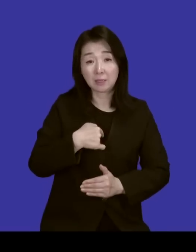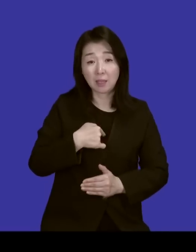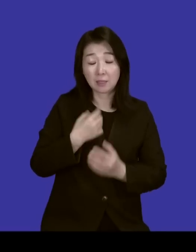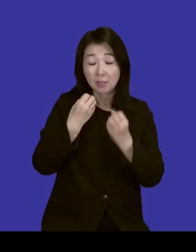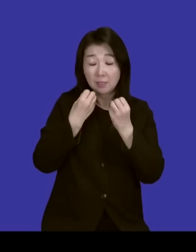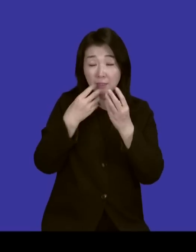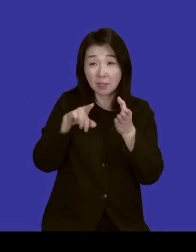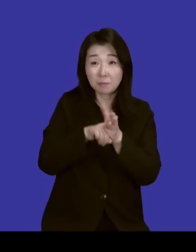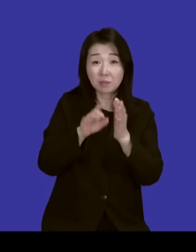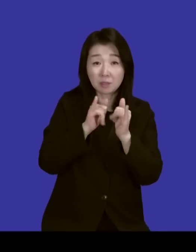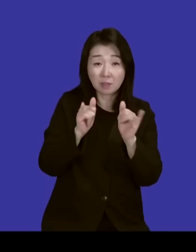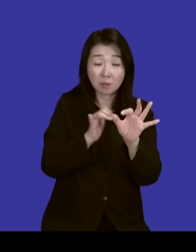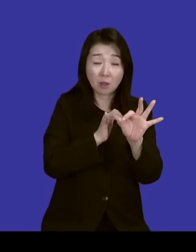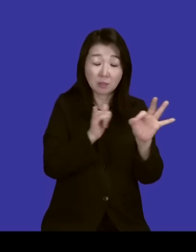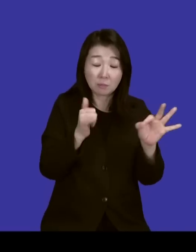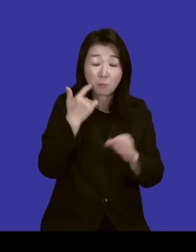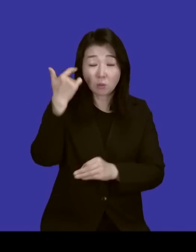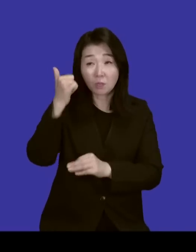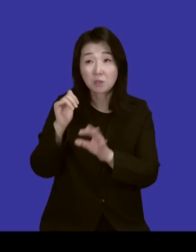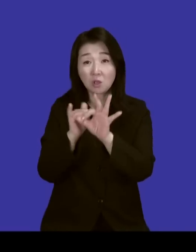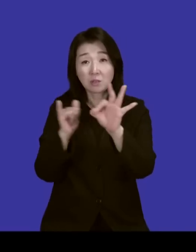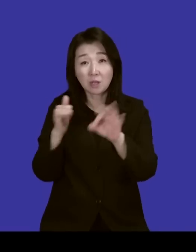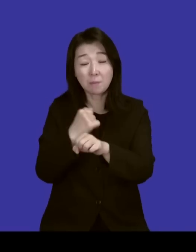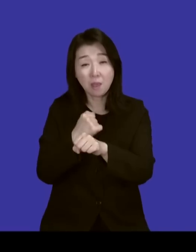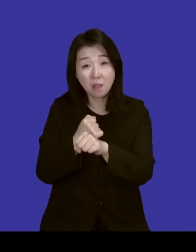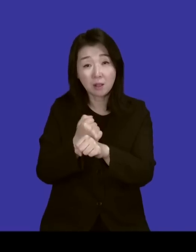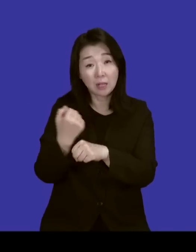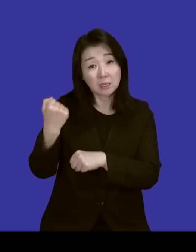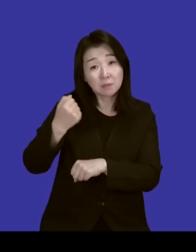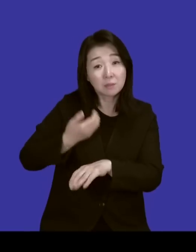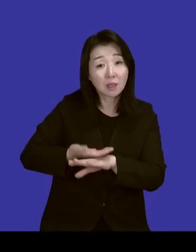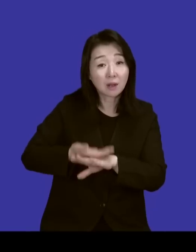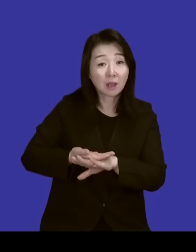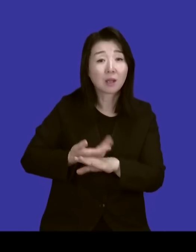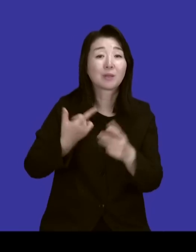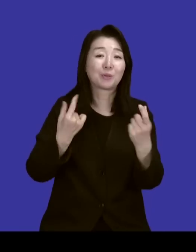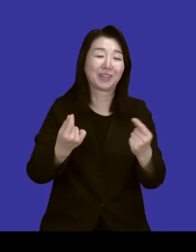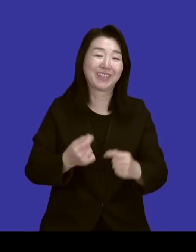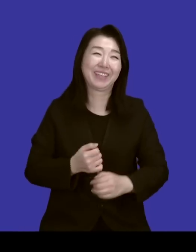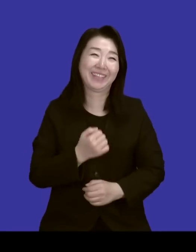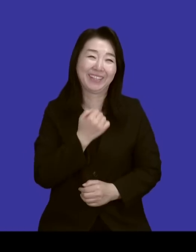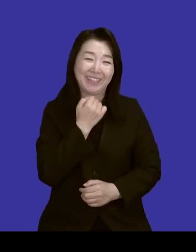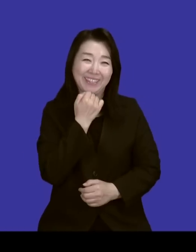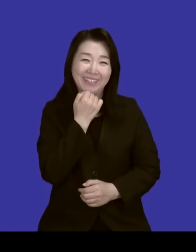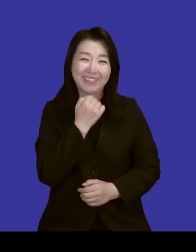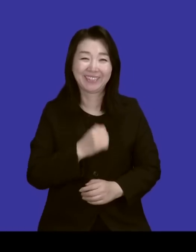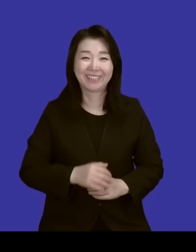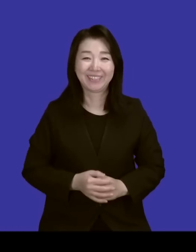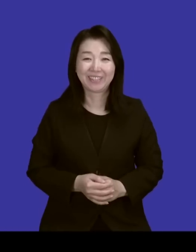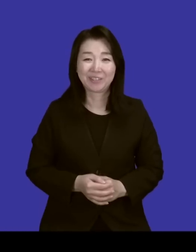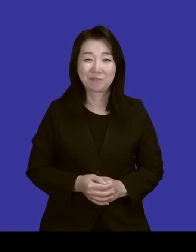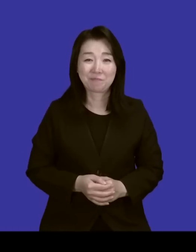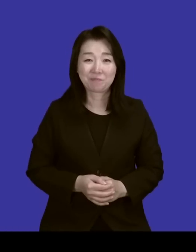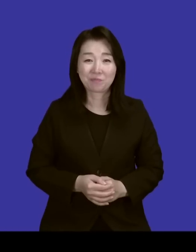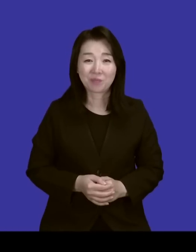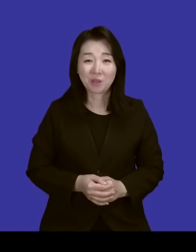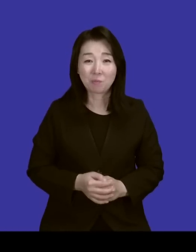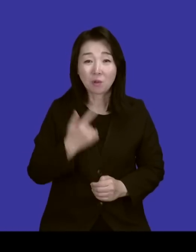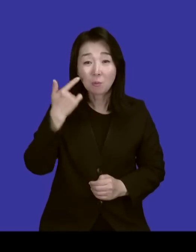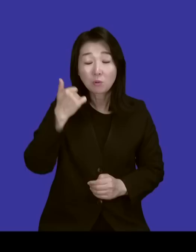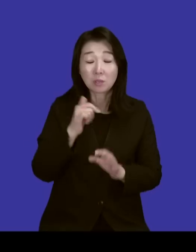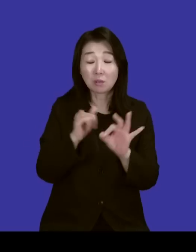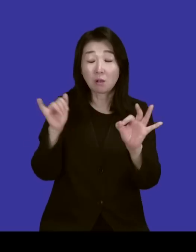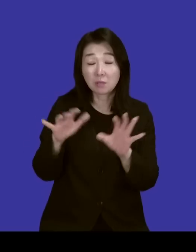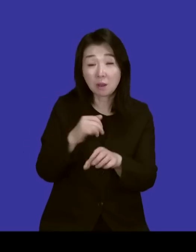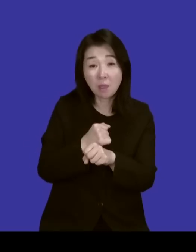새신자 10명이 하는 거랑 목사님 10분이 하시는 거랑 힘이 다를까요? 똑같아요. 똑같아요. 뭔가 더 잘 될 것 같아요. 아니, 목사님 그렇지